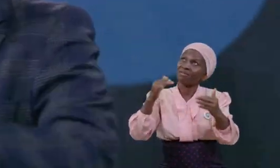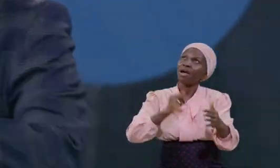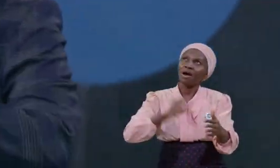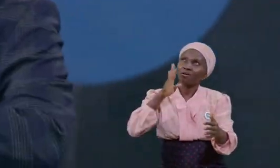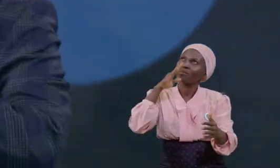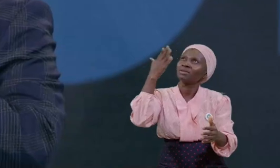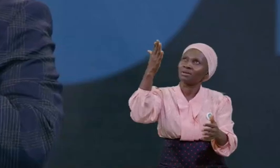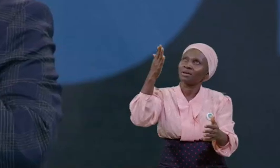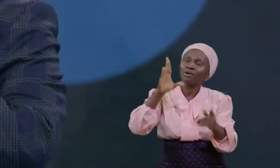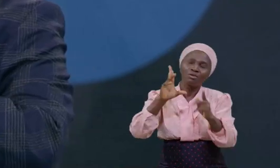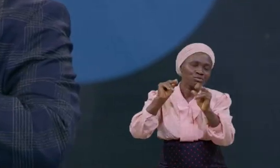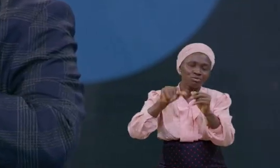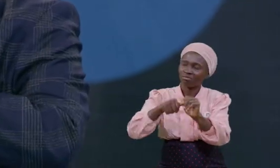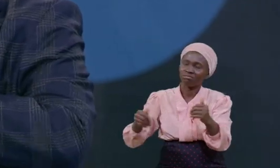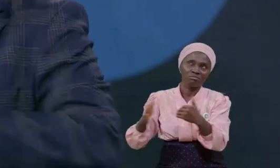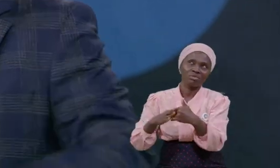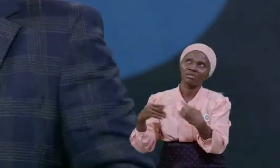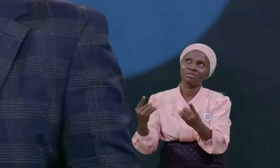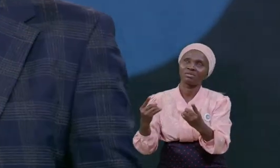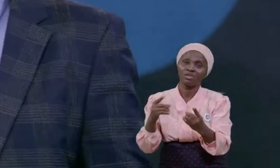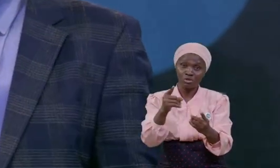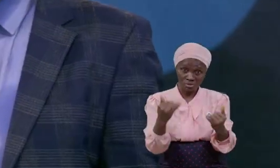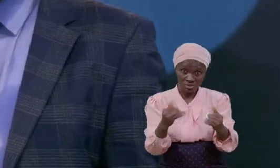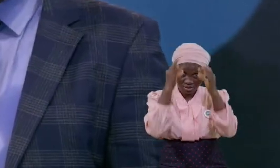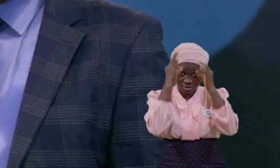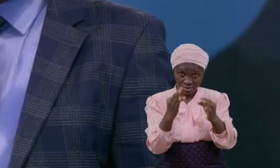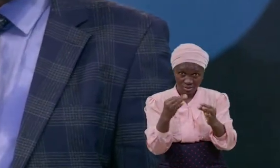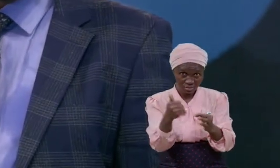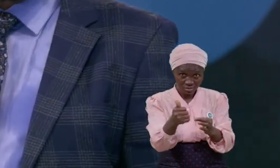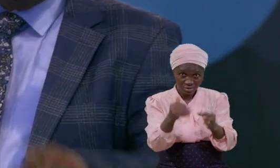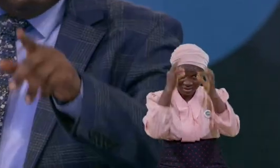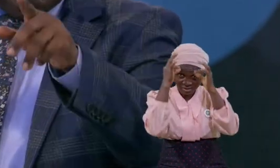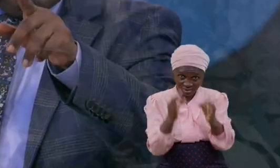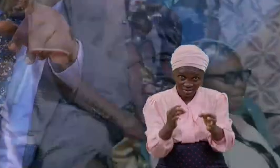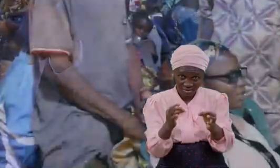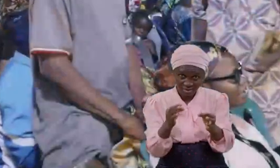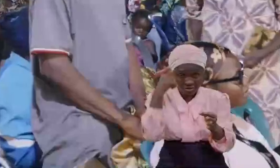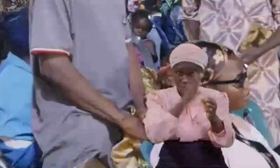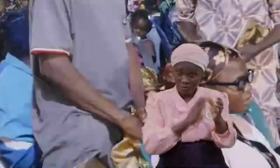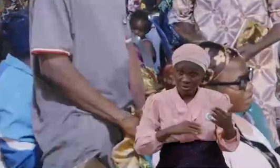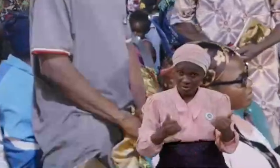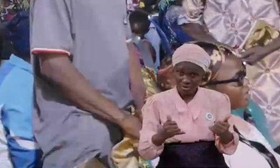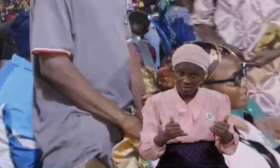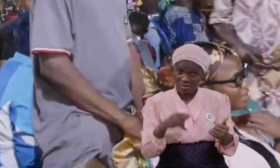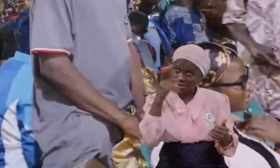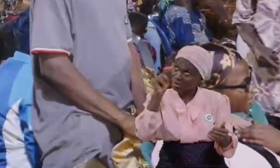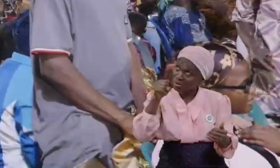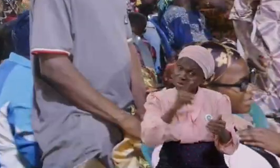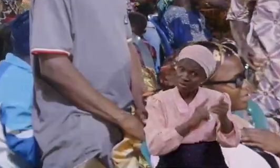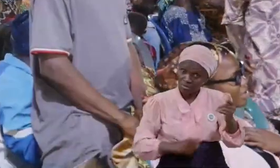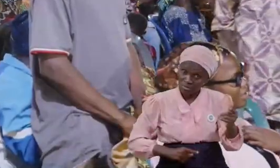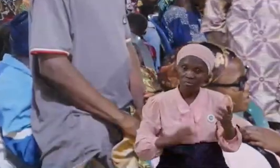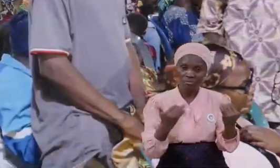Point de retour. Tu prends la décision, tu décides pour Christ. Et tu dis, oui Seigneur, me voici. Lève la main et